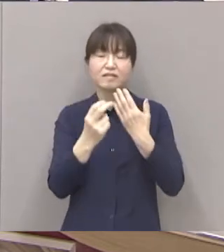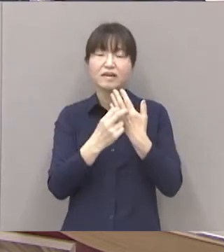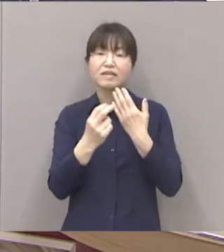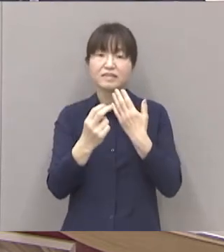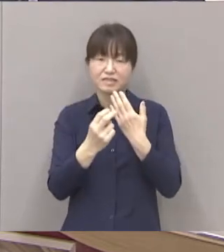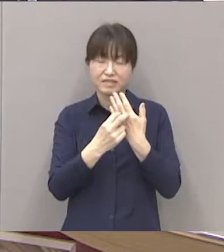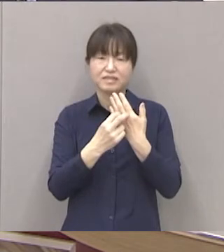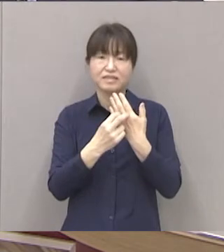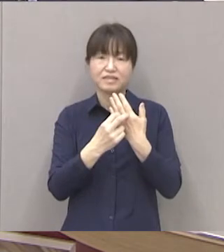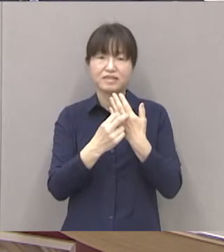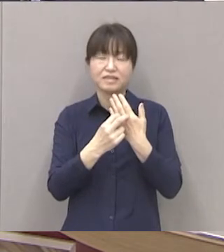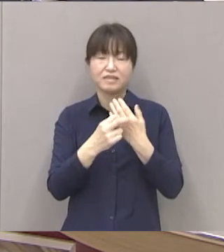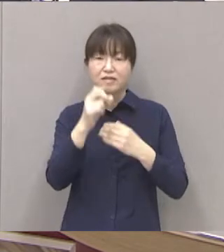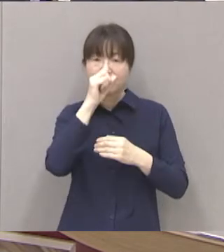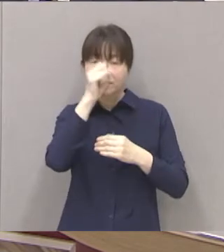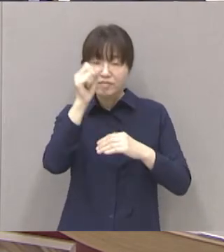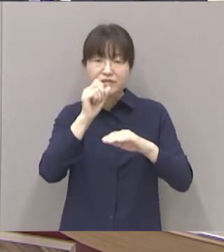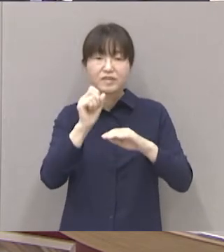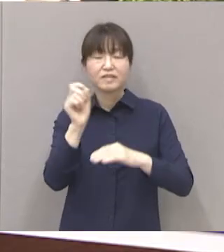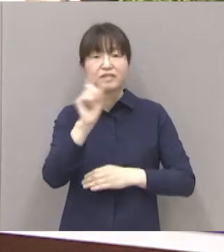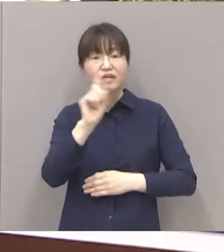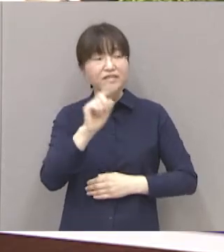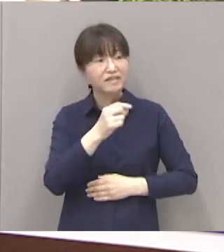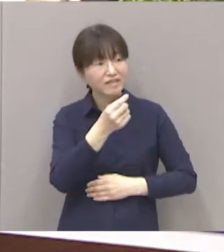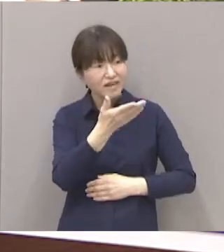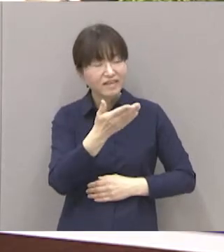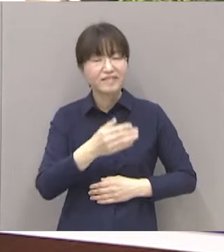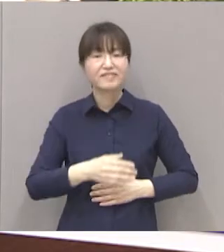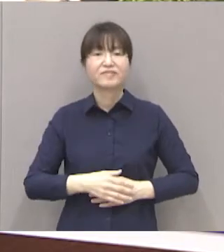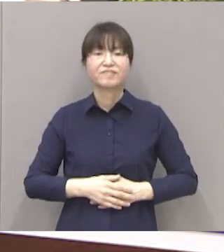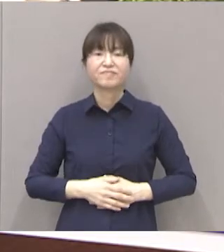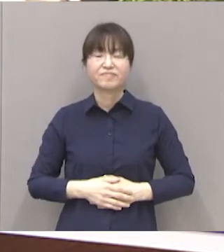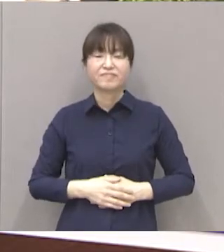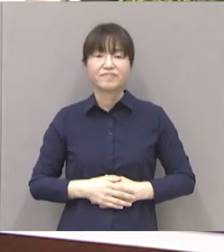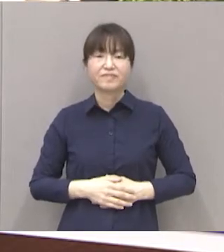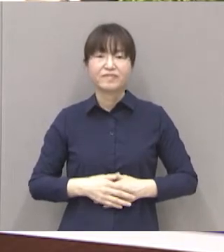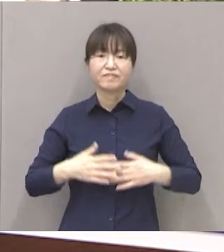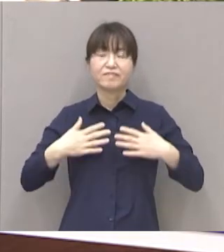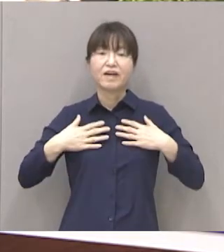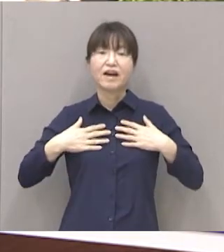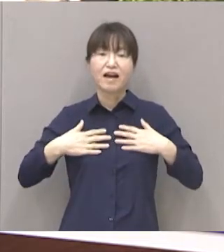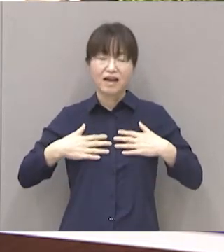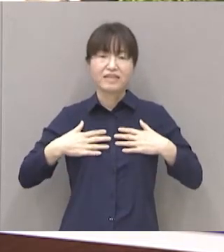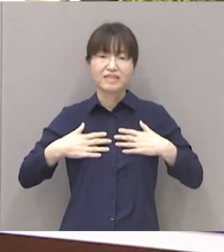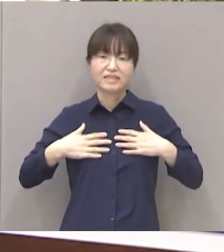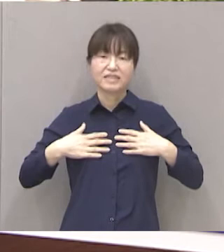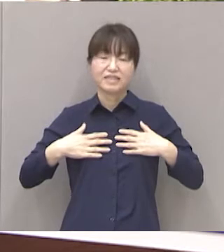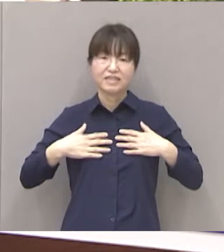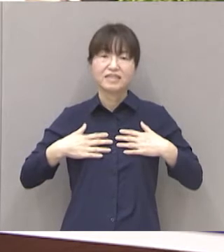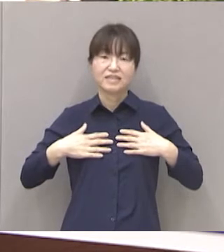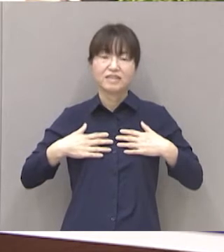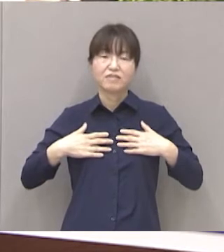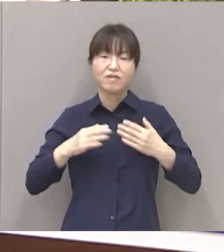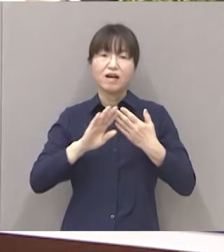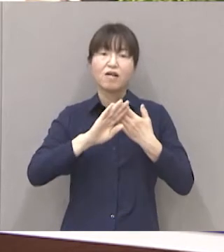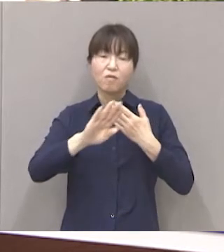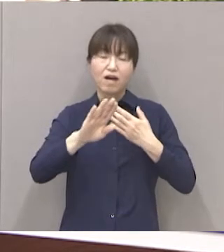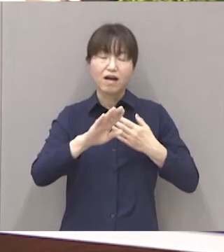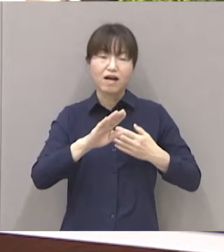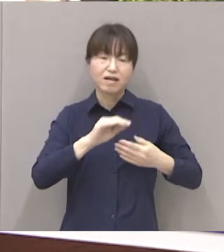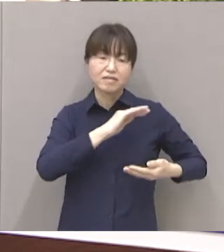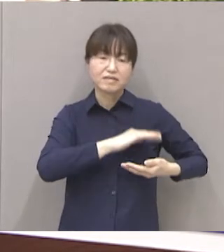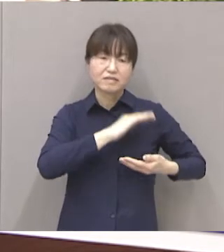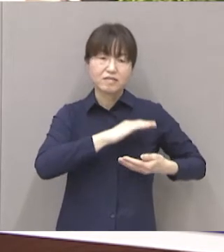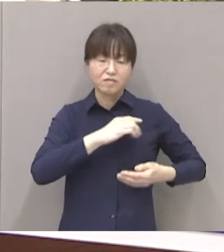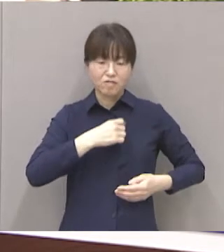いうことに対してはどんな良さがあるんでしょうかやはりあの入っていうのはですね少し子のほかの臓器と比べると